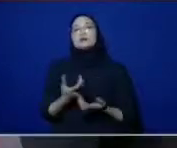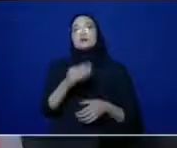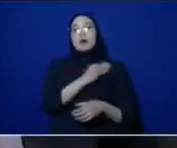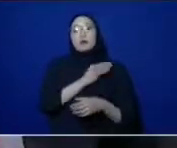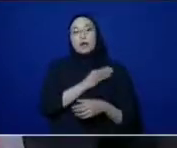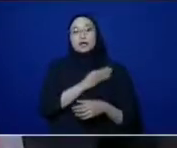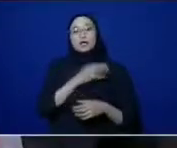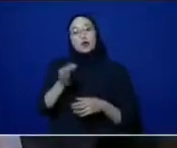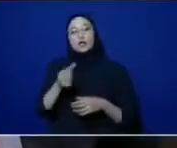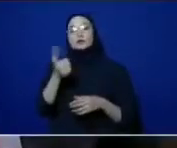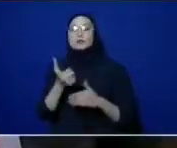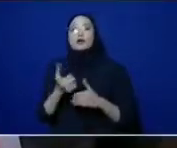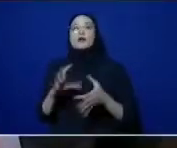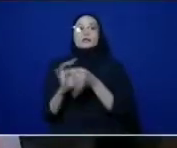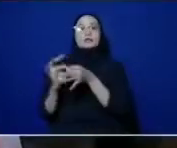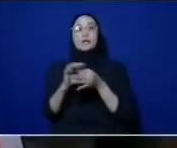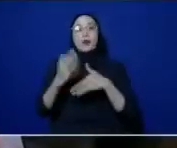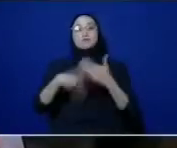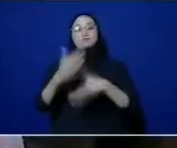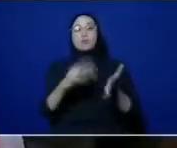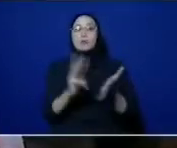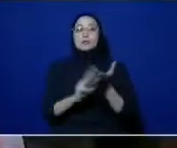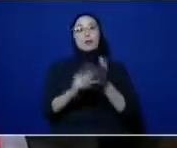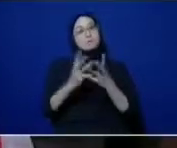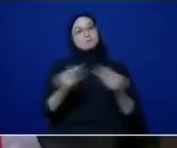silakan langsung Pak. Tenang.